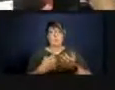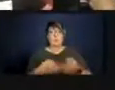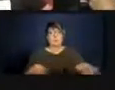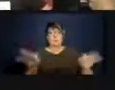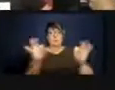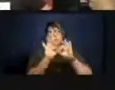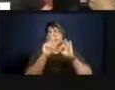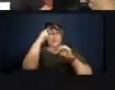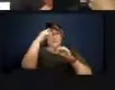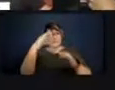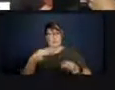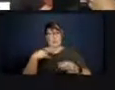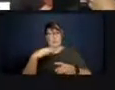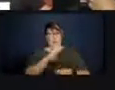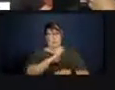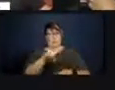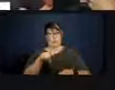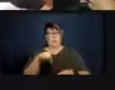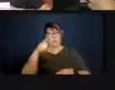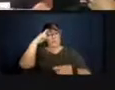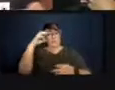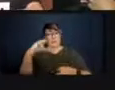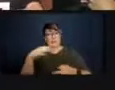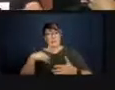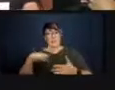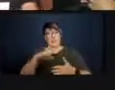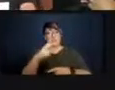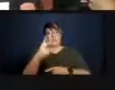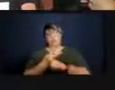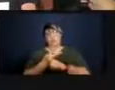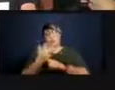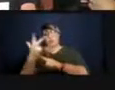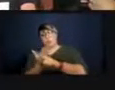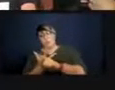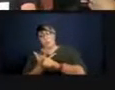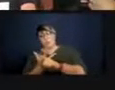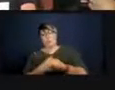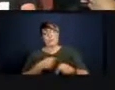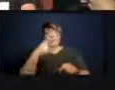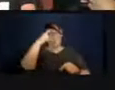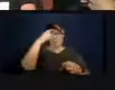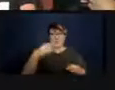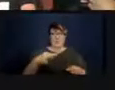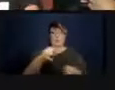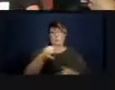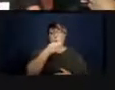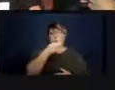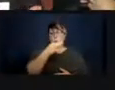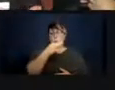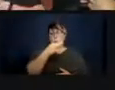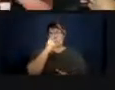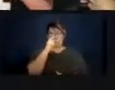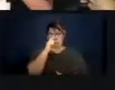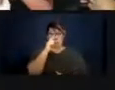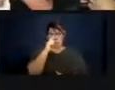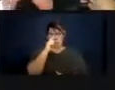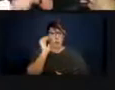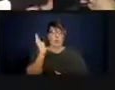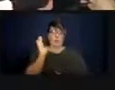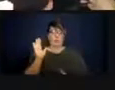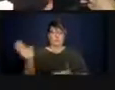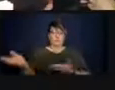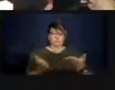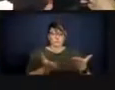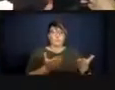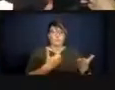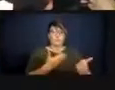zaidi kazi ambayo bodi imeweza kufanya ndani ya muda wa miezi miwili hadi mitatu